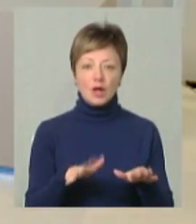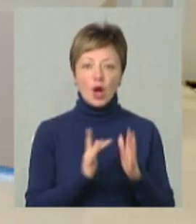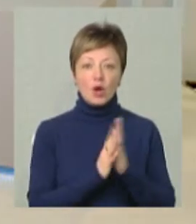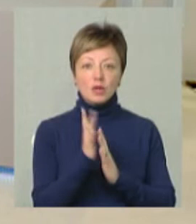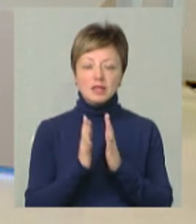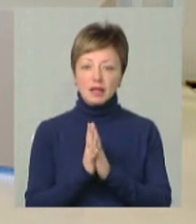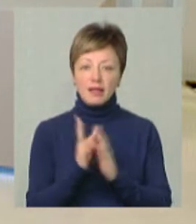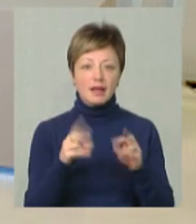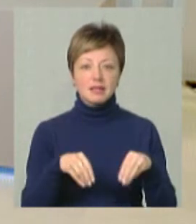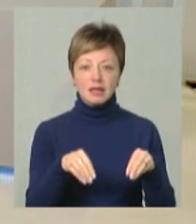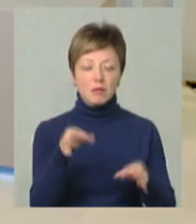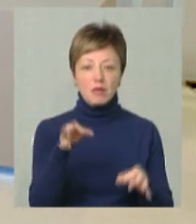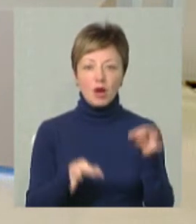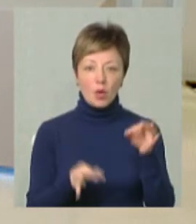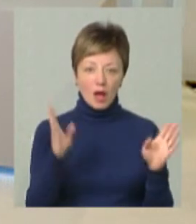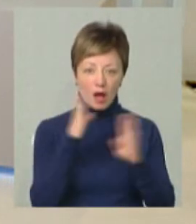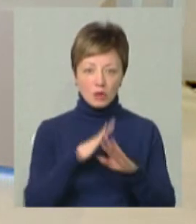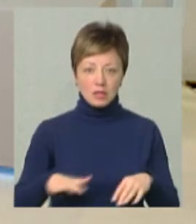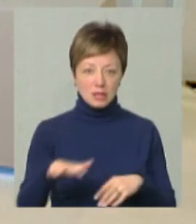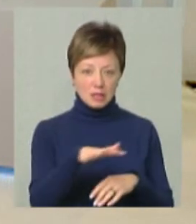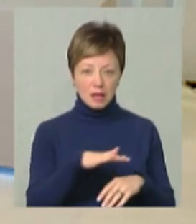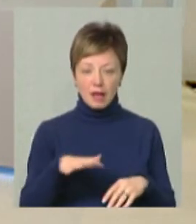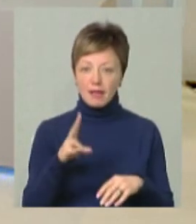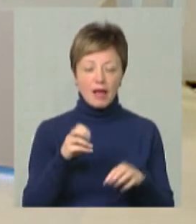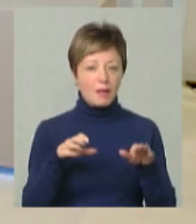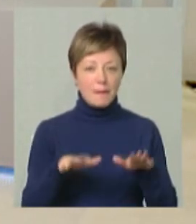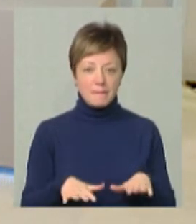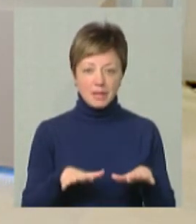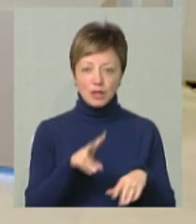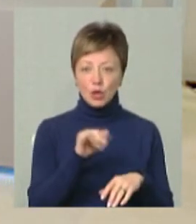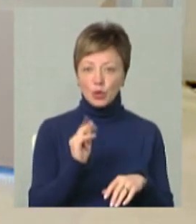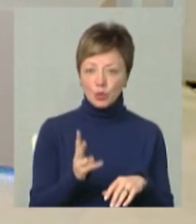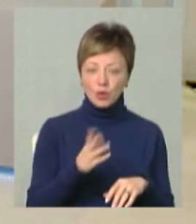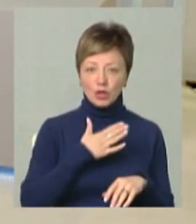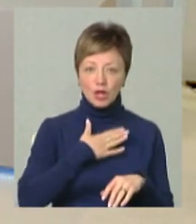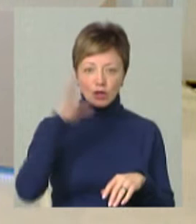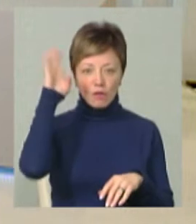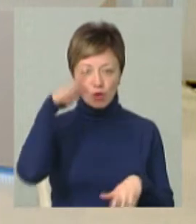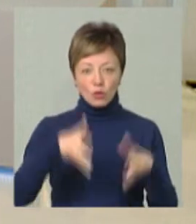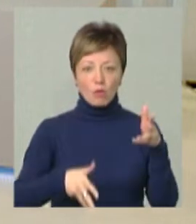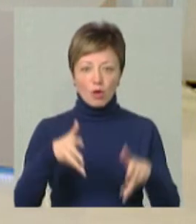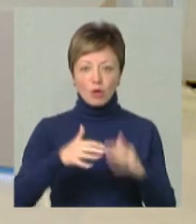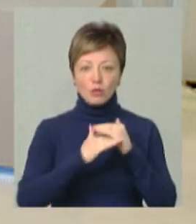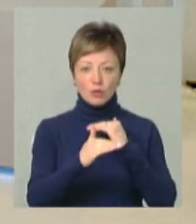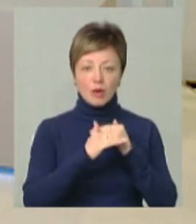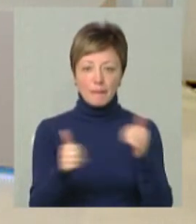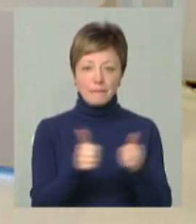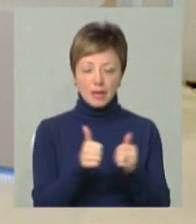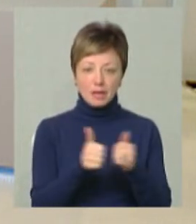рослини, не садили в природних екосистемах. Не на місці луг, не на місці наших водно-болотних угідь чи поблизу